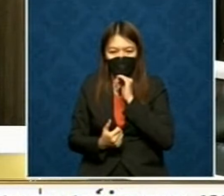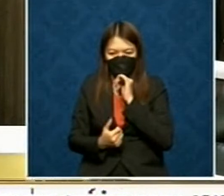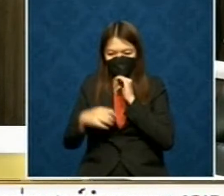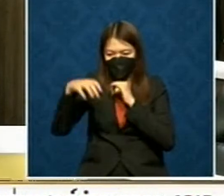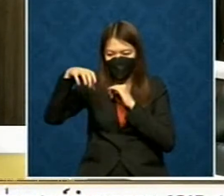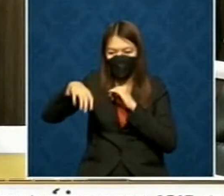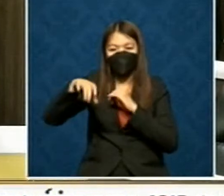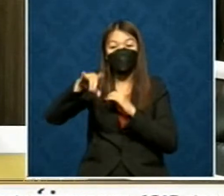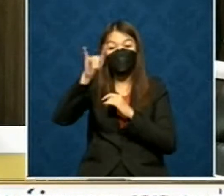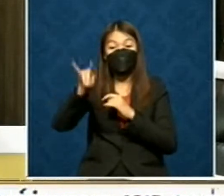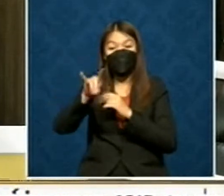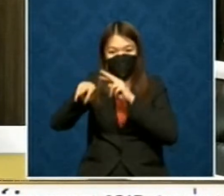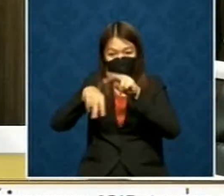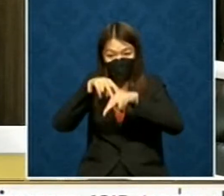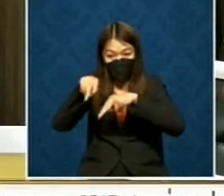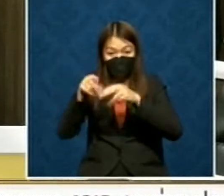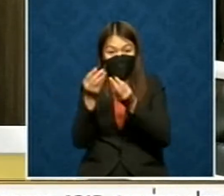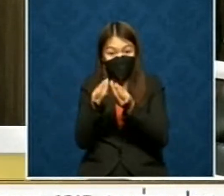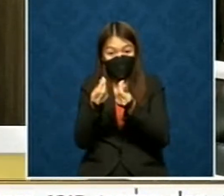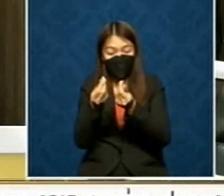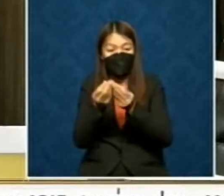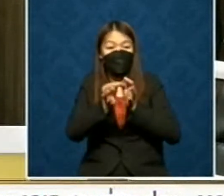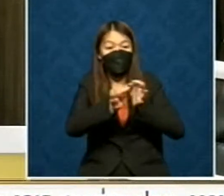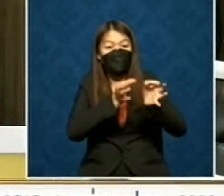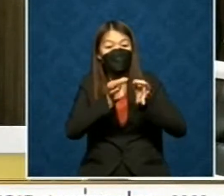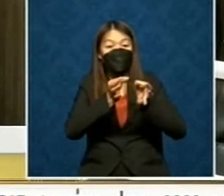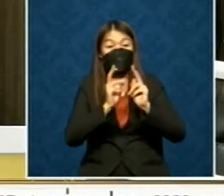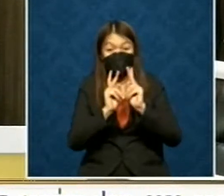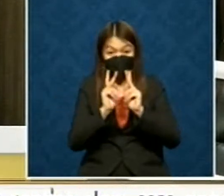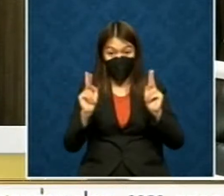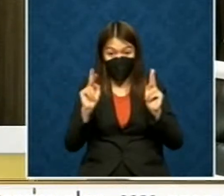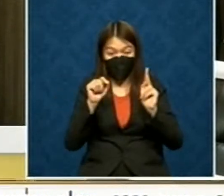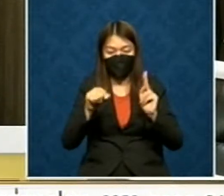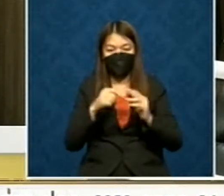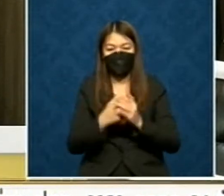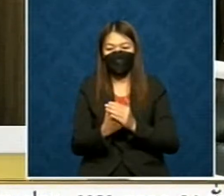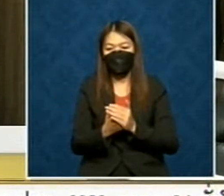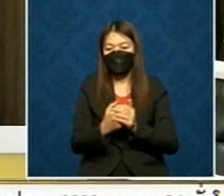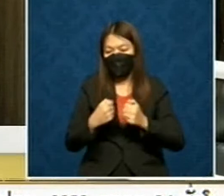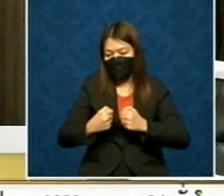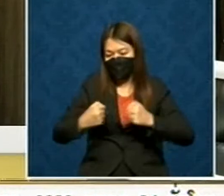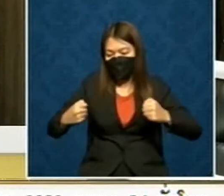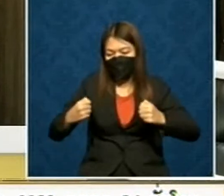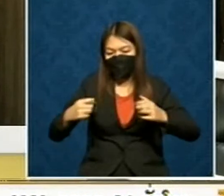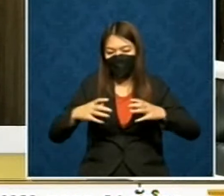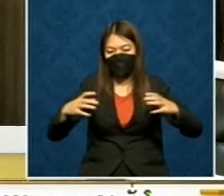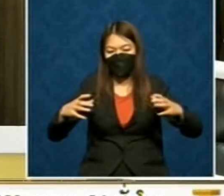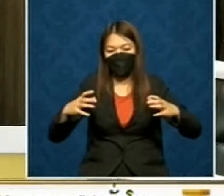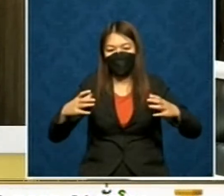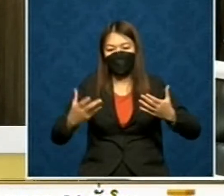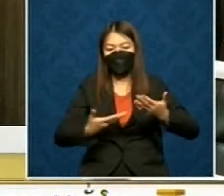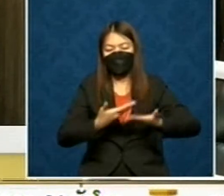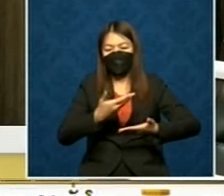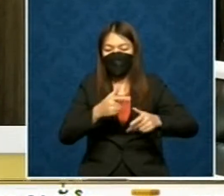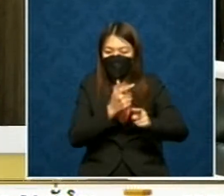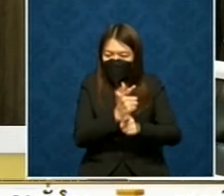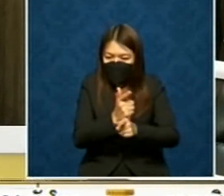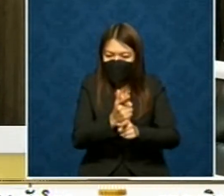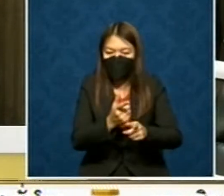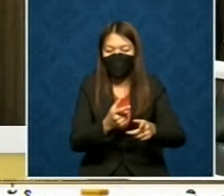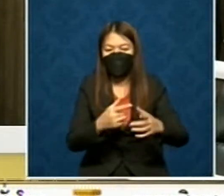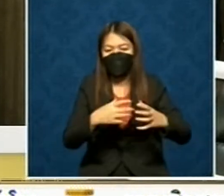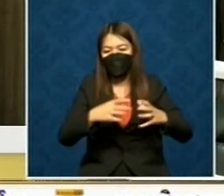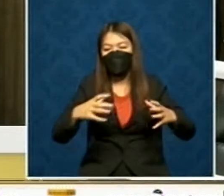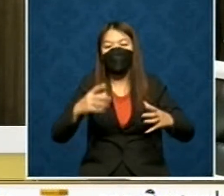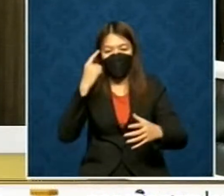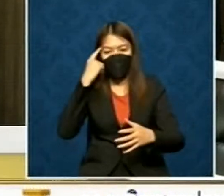ัตทำตัวเลขลาสุด ชี้แงในกรรมฐิการ มีการเพิ่มกำลงการผลิ การขยายฟาร์มขนาดให่เต็ไปหมด เพร